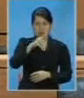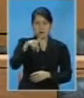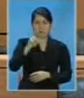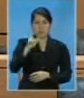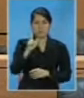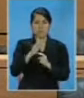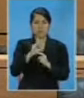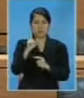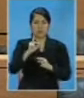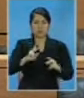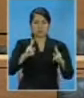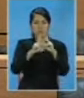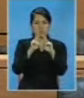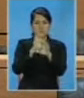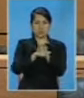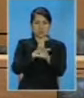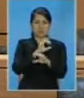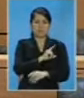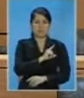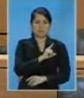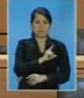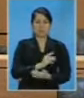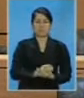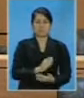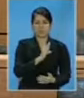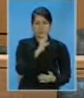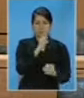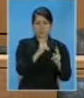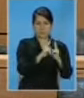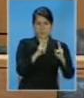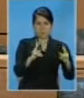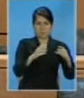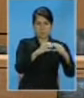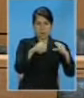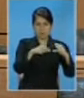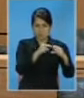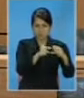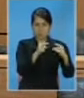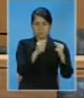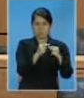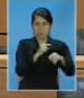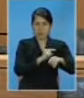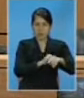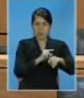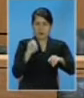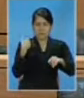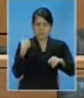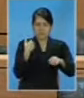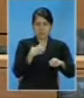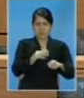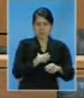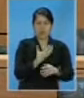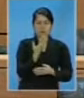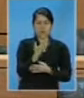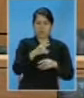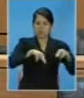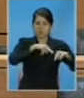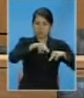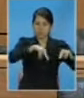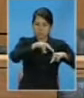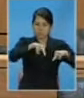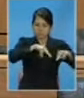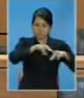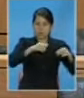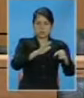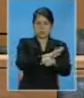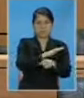กันแต่ถ้าตรวจสอบถ้ามีเวลาถ้าคณะกรรมการมีเวลามากกว่านี้กรรมการจะตรวจสอบทั้งหมดทั้งระบบผมเรียนต่อส